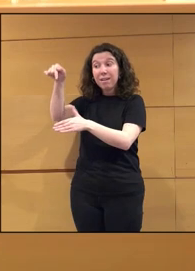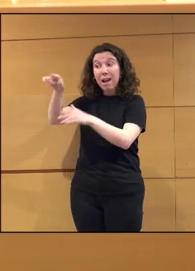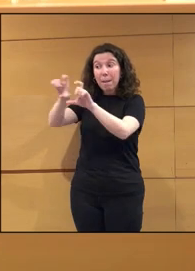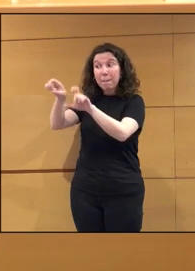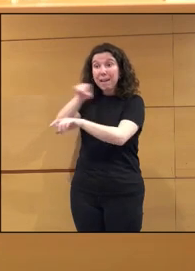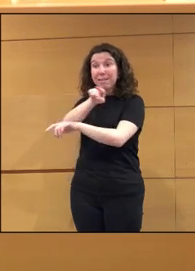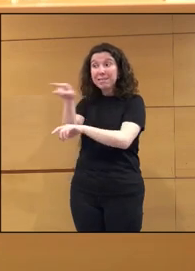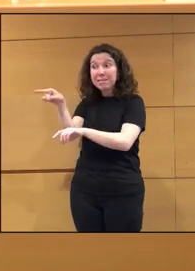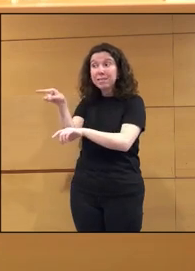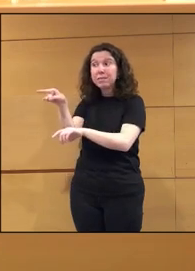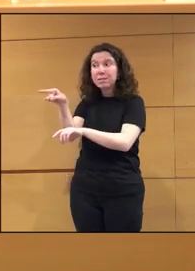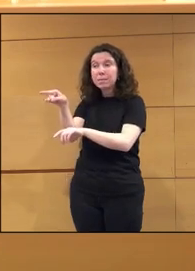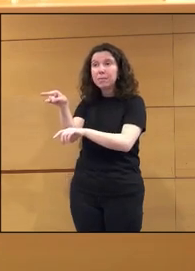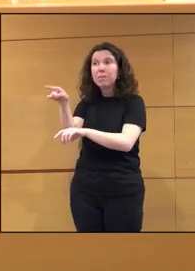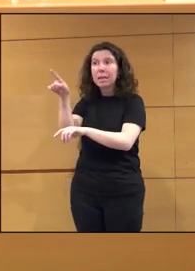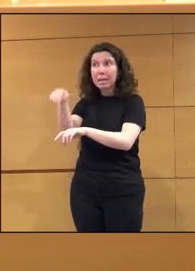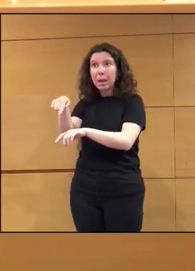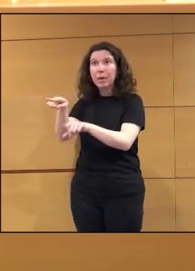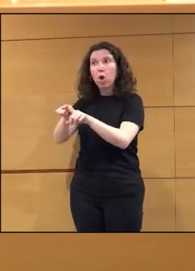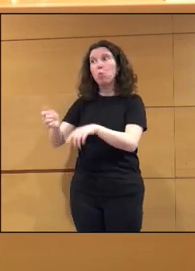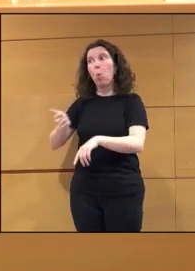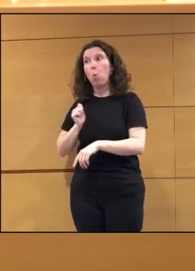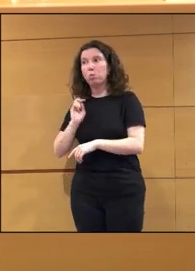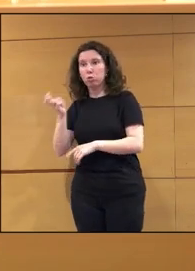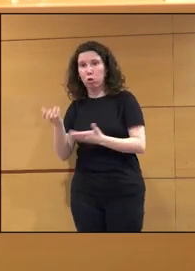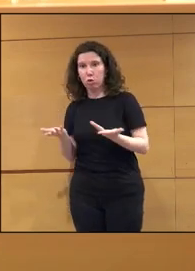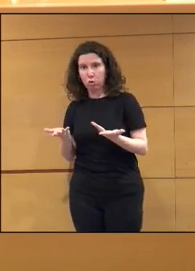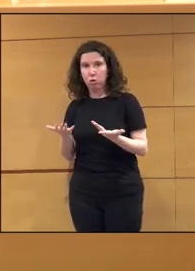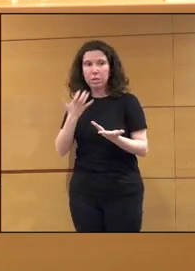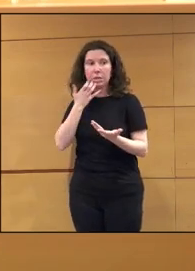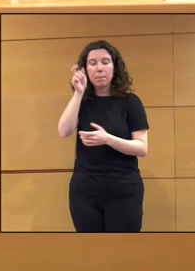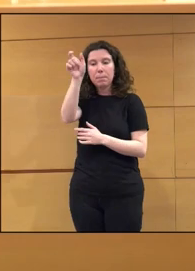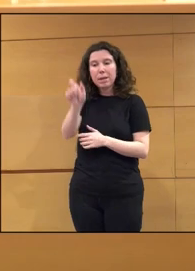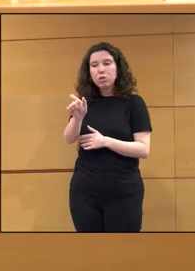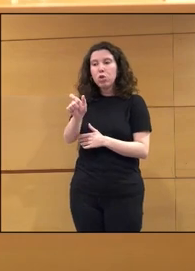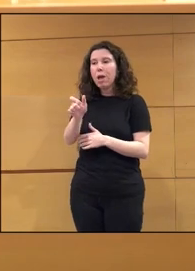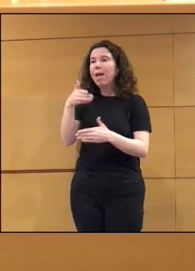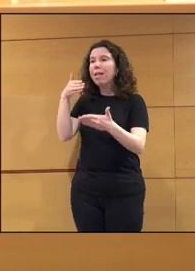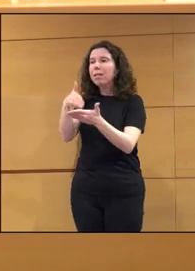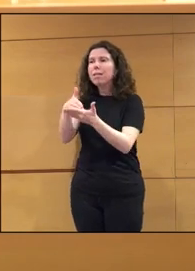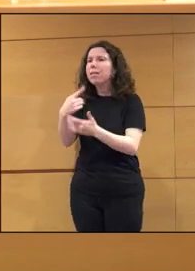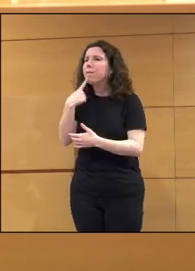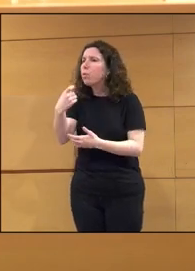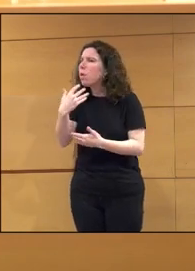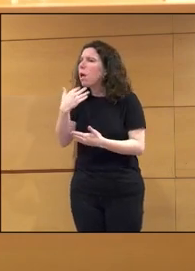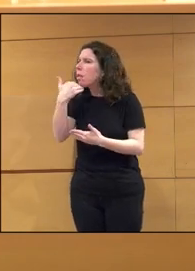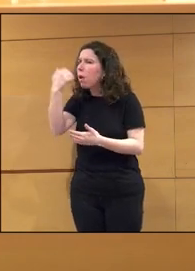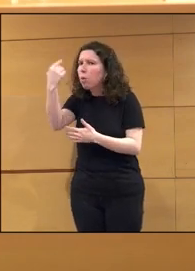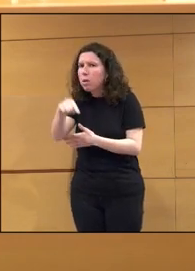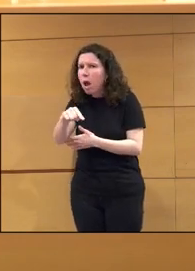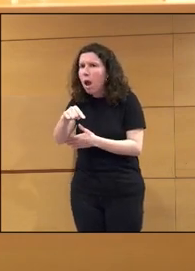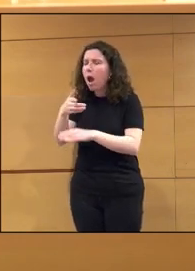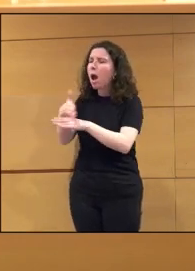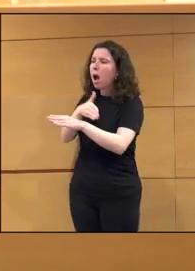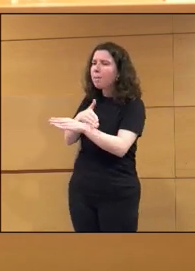que la persona que té aquesta dificultat, qualsevol dificultat, estableixi les seves necessitats